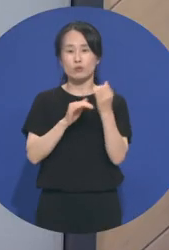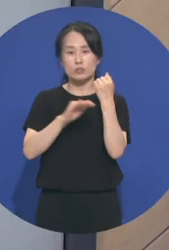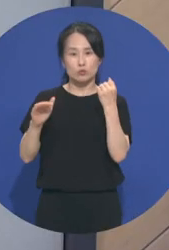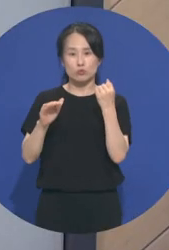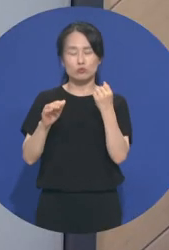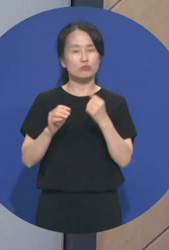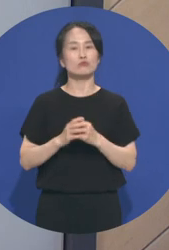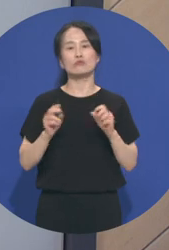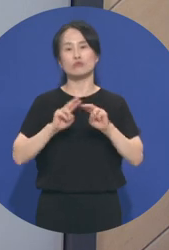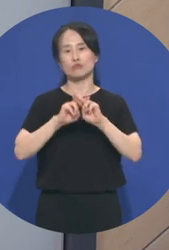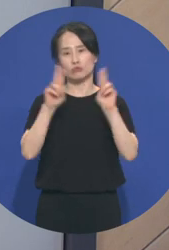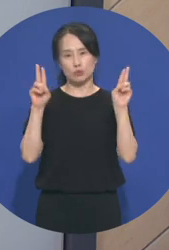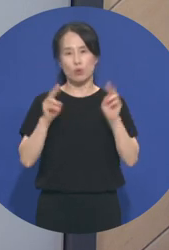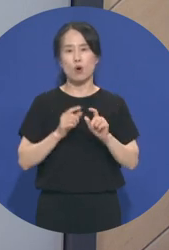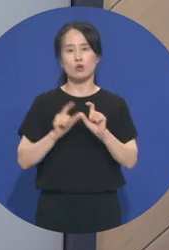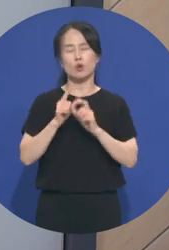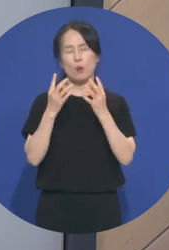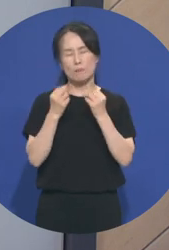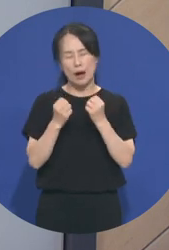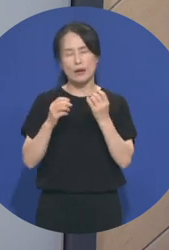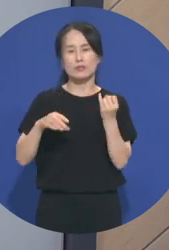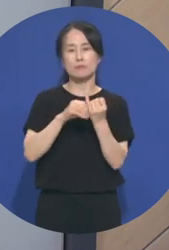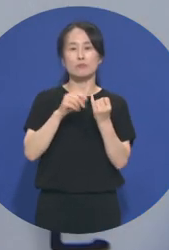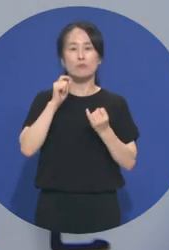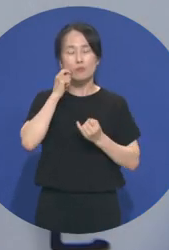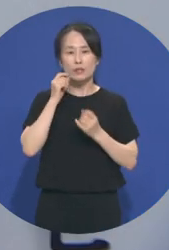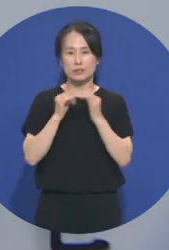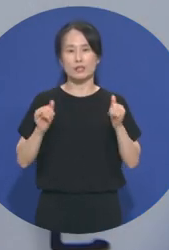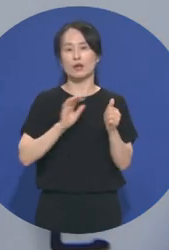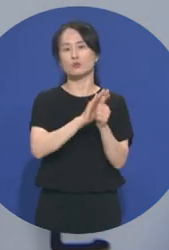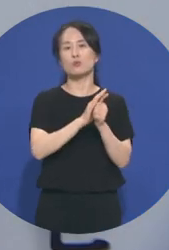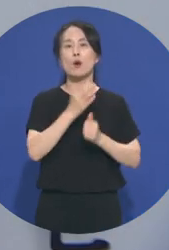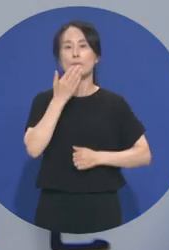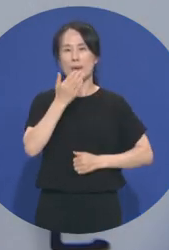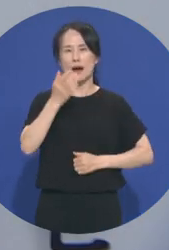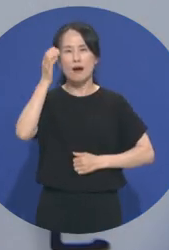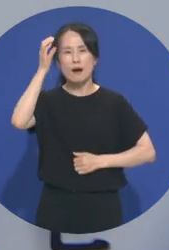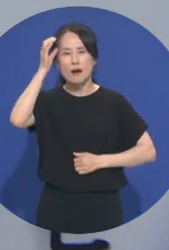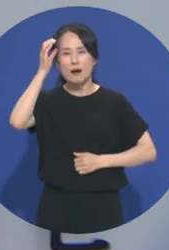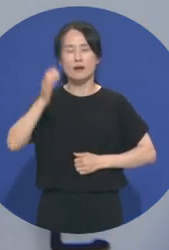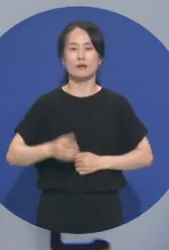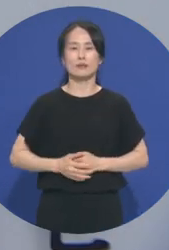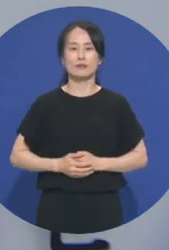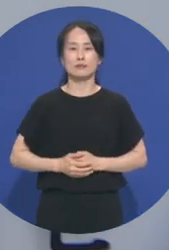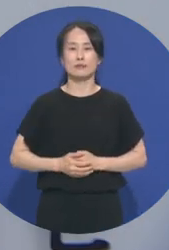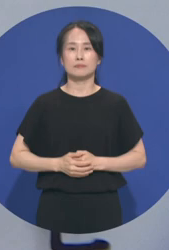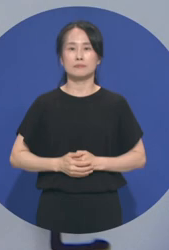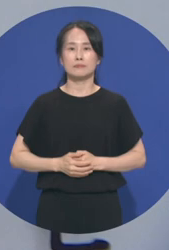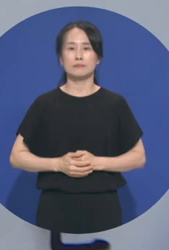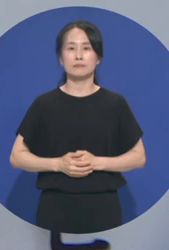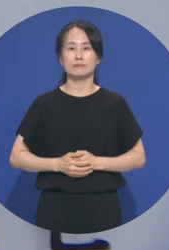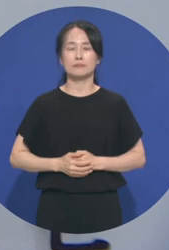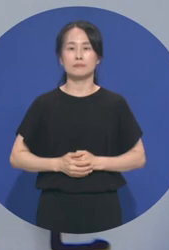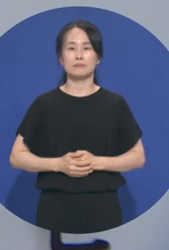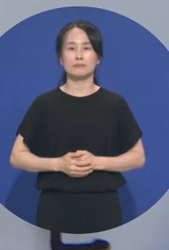모든 기준이 폐지되거나 해소돼 더 많은 난임 부부들이 안심하고 시술을 받을 수 있을 것으로 전망됩니다.